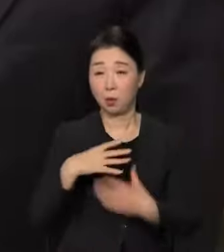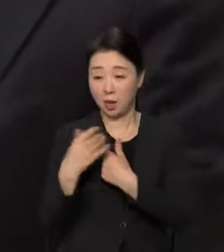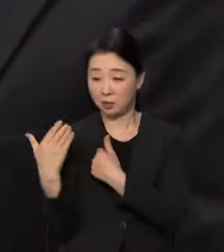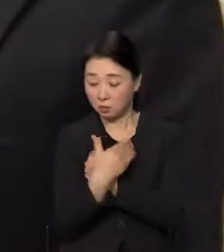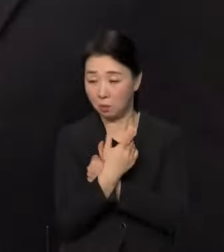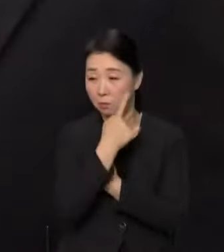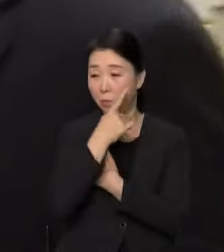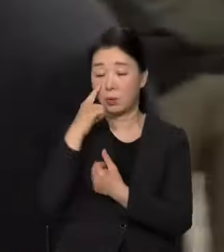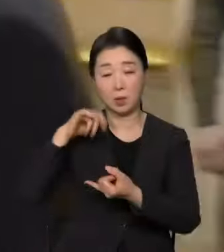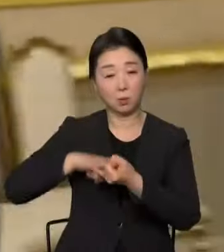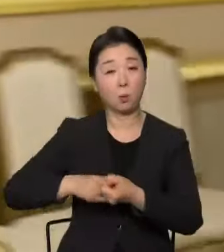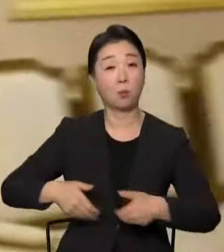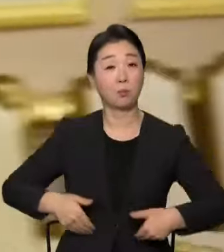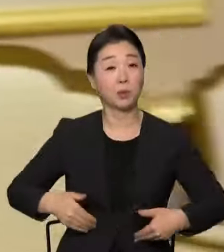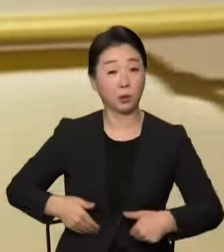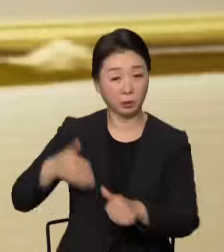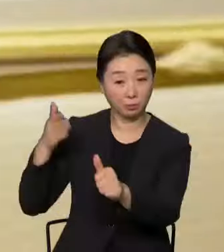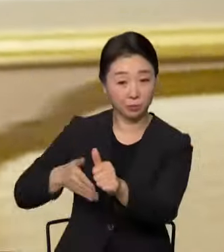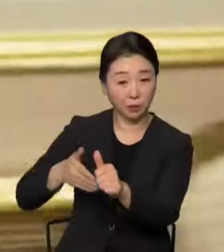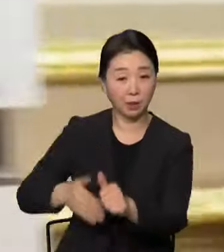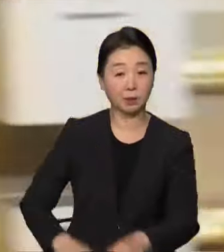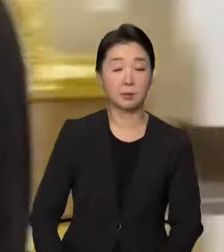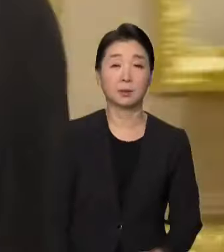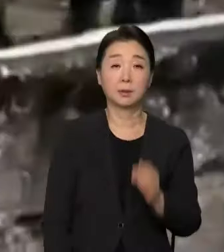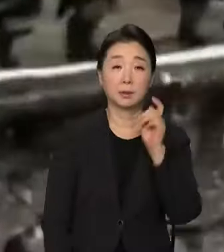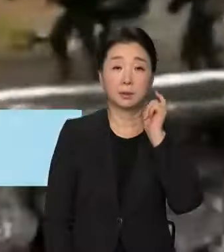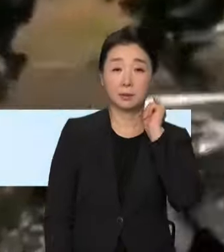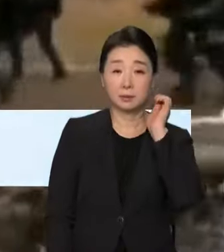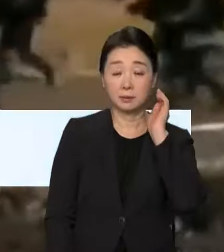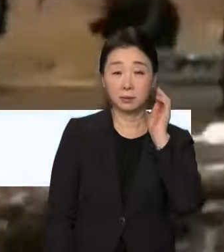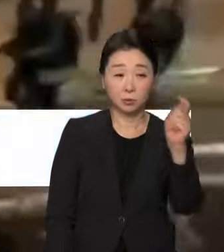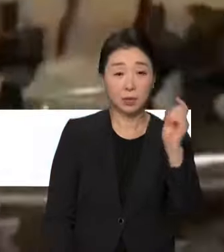필요하다고 말했습니다. 젤렌스키 대통령은